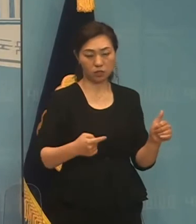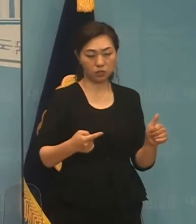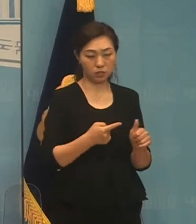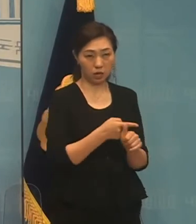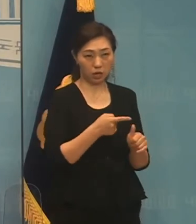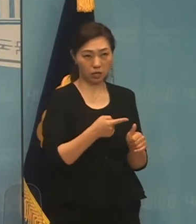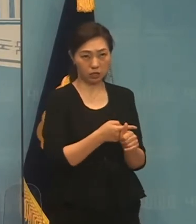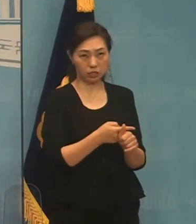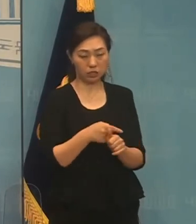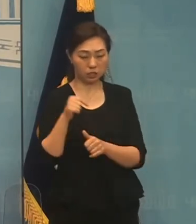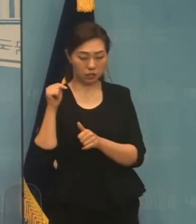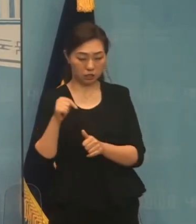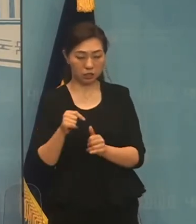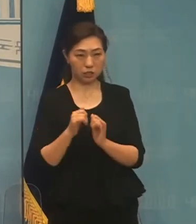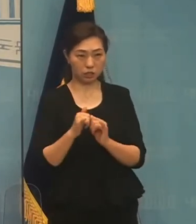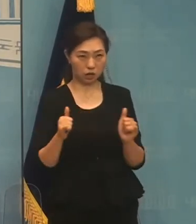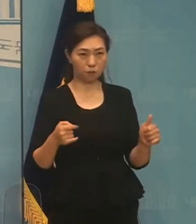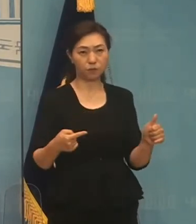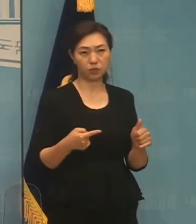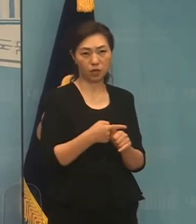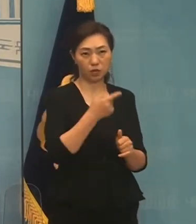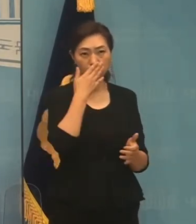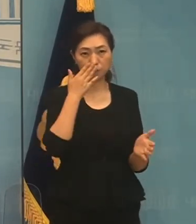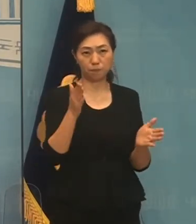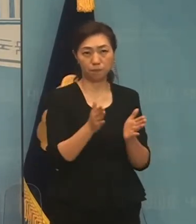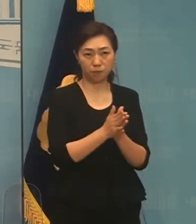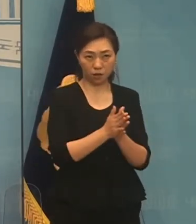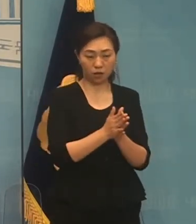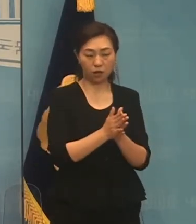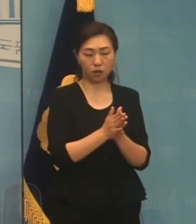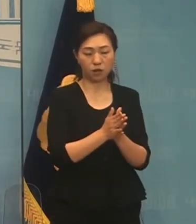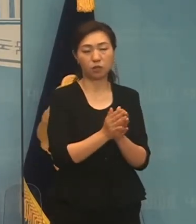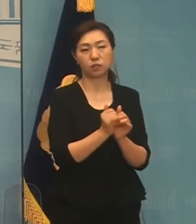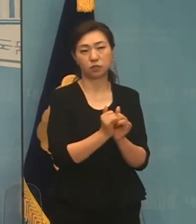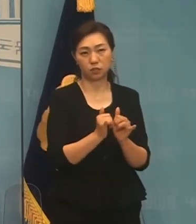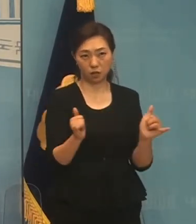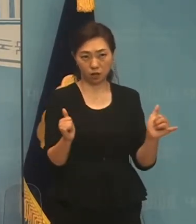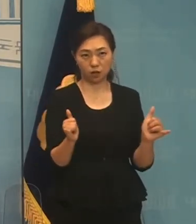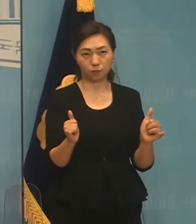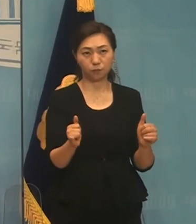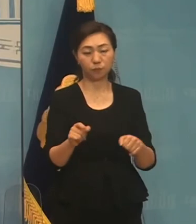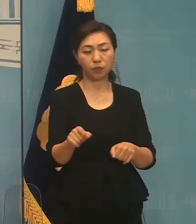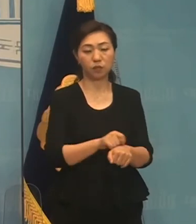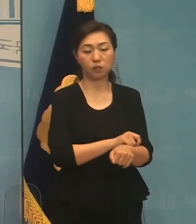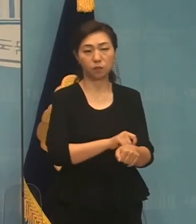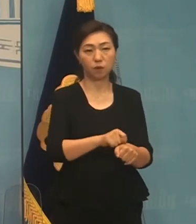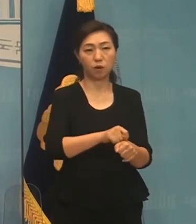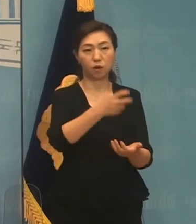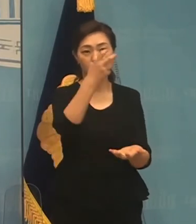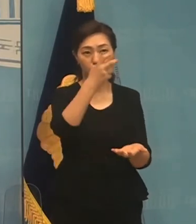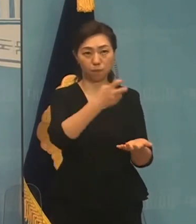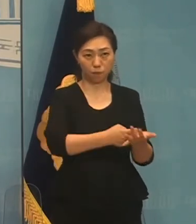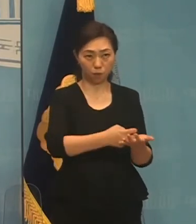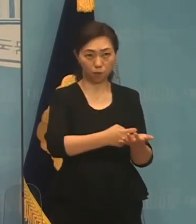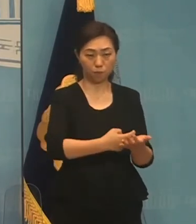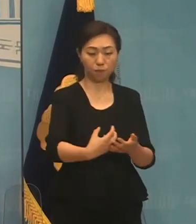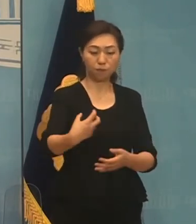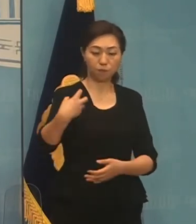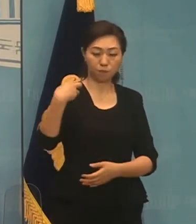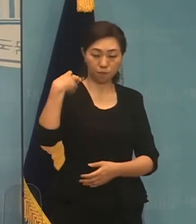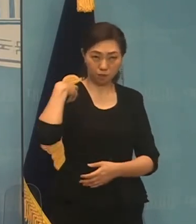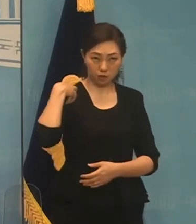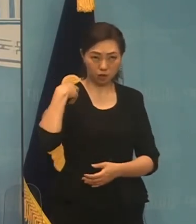살인교사 공모한 자 이 특별법을 수임받은 법관이 한